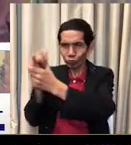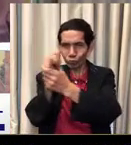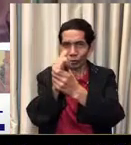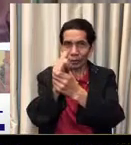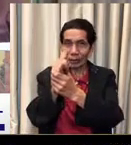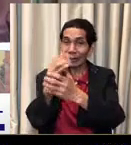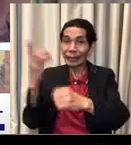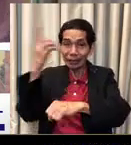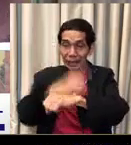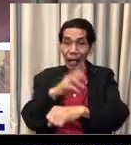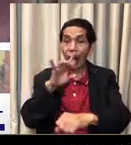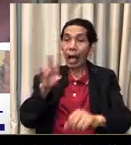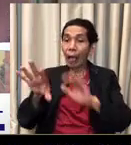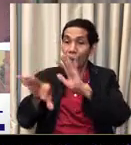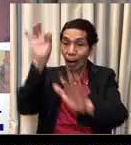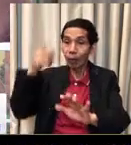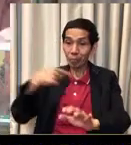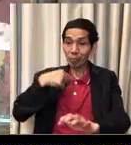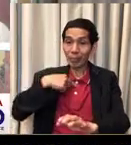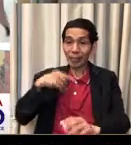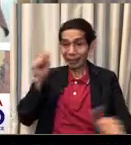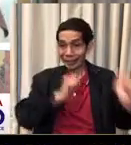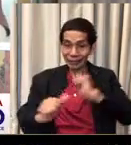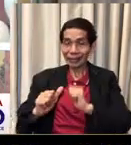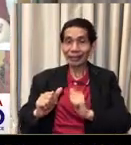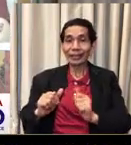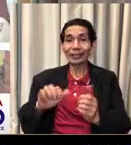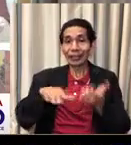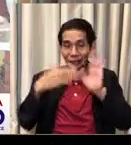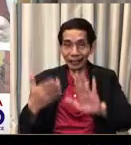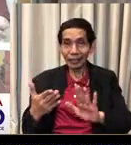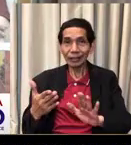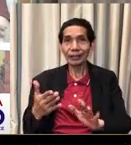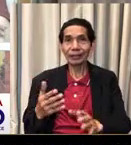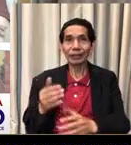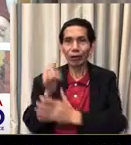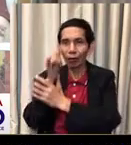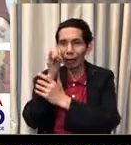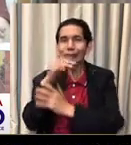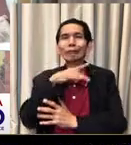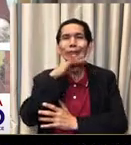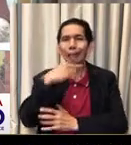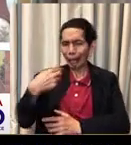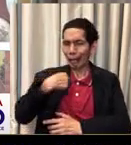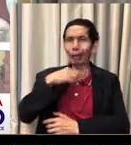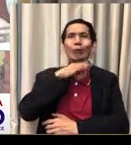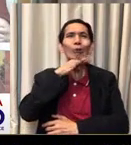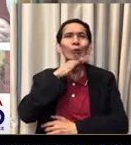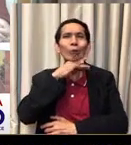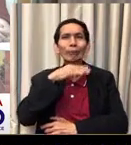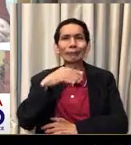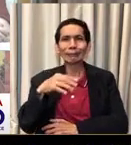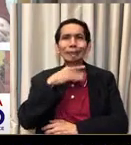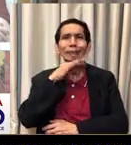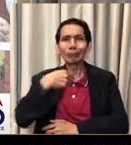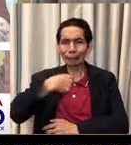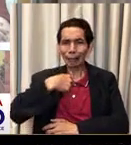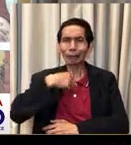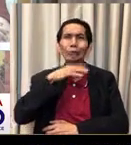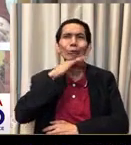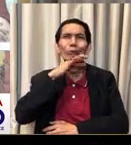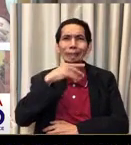Noong day na na-discover ako sa lamayan ng patay, makikita nyo, banilin ako. O, dugyot.